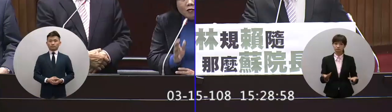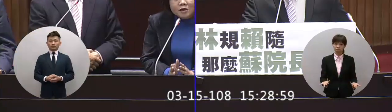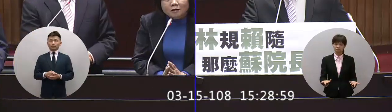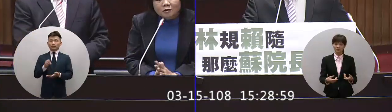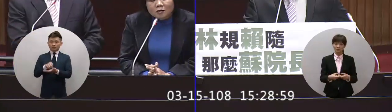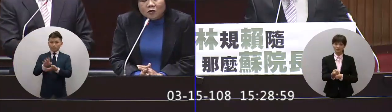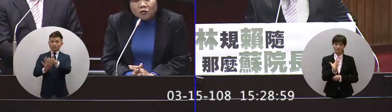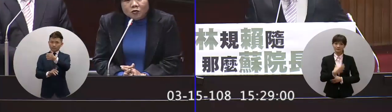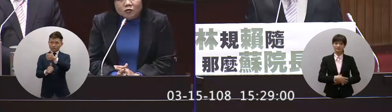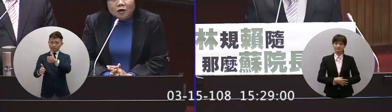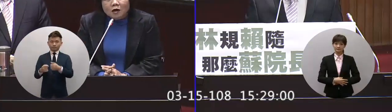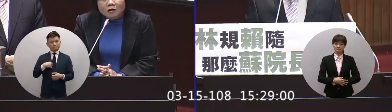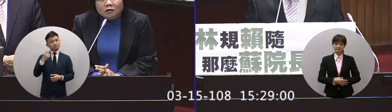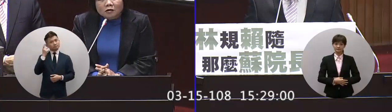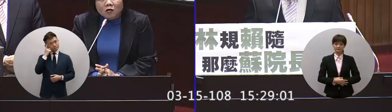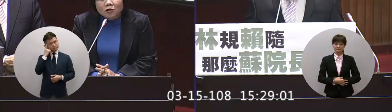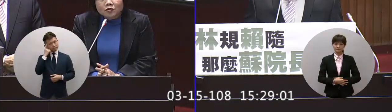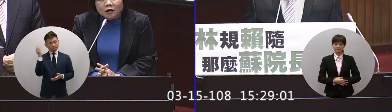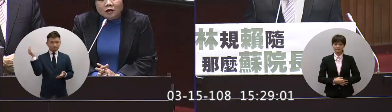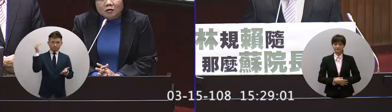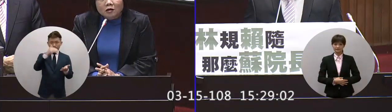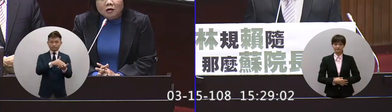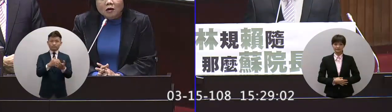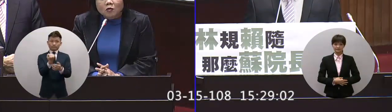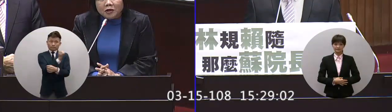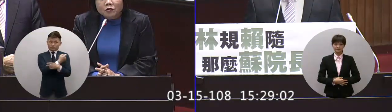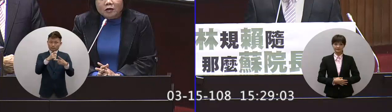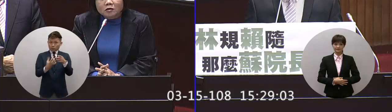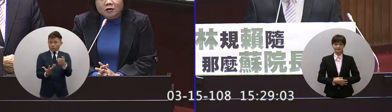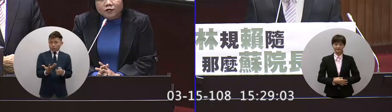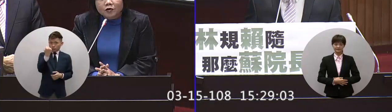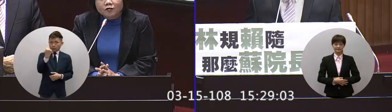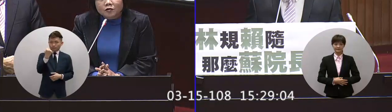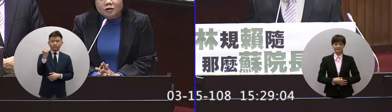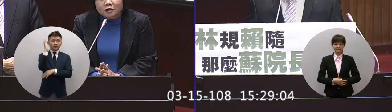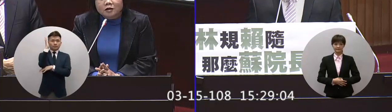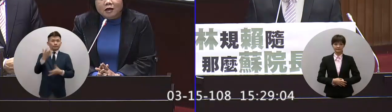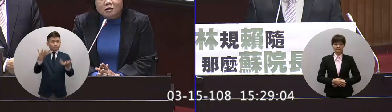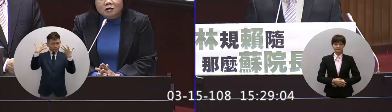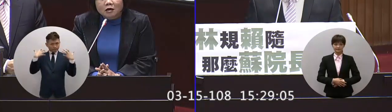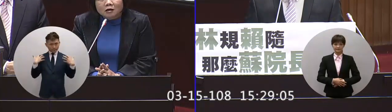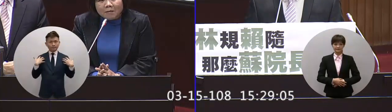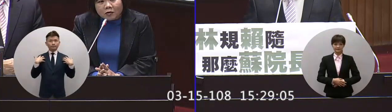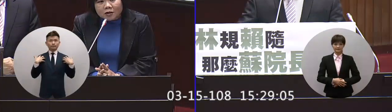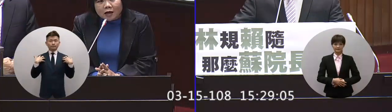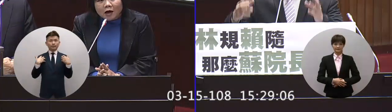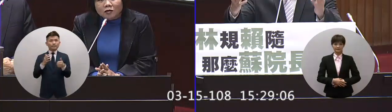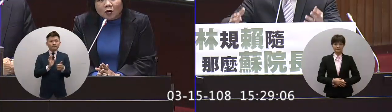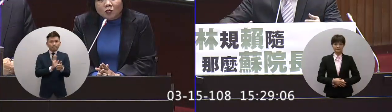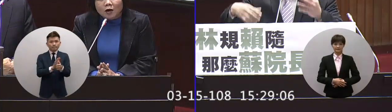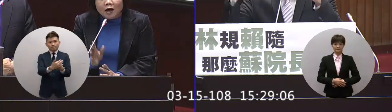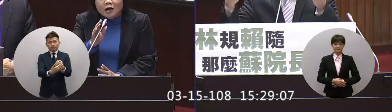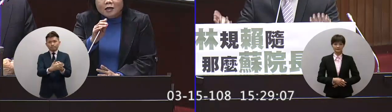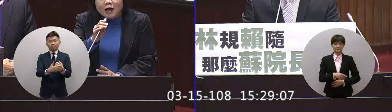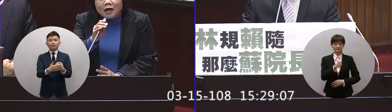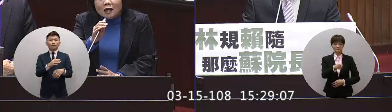报告委员，我想无论如何劳工的权益我们一定会，政府一定会负起责任来保障。 我不